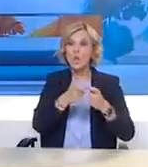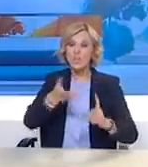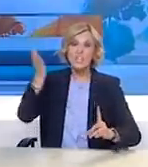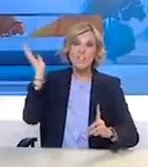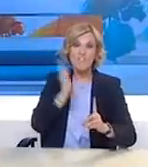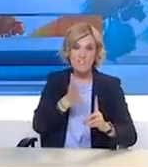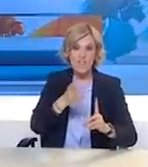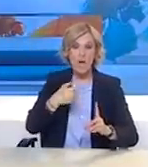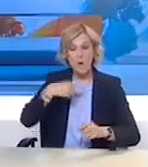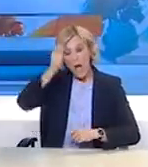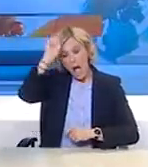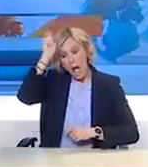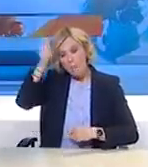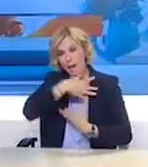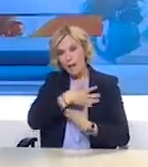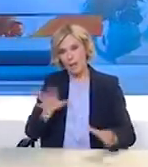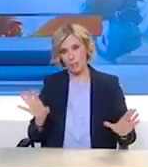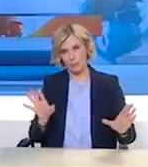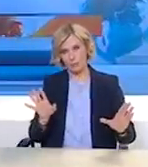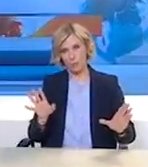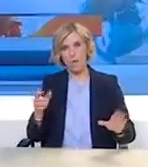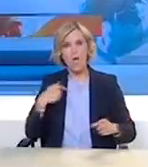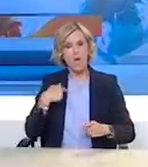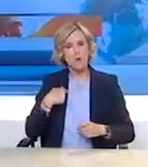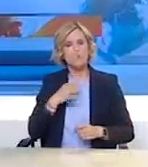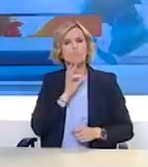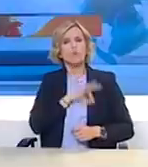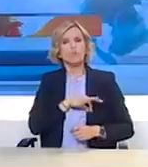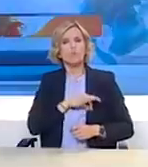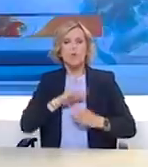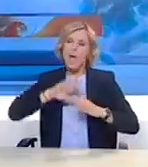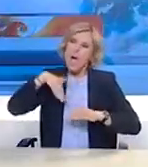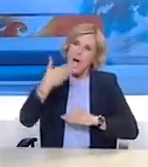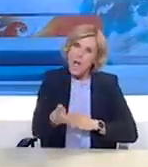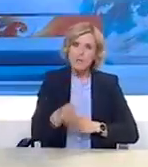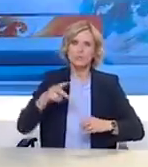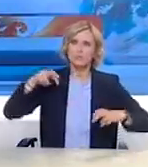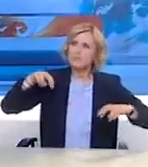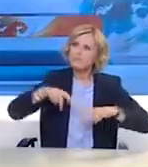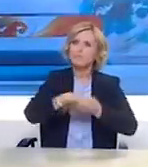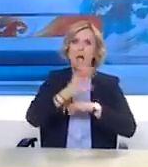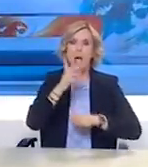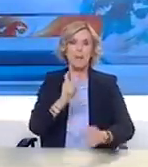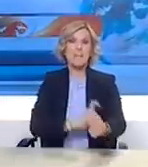είναι απαράδεκτα. Θα προτιμούσα χίλιες φορές να περπατήσω έξω και να καταπραίνω ένα